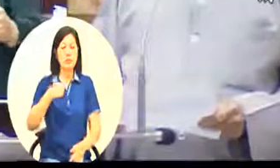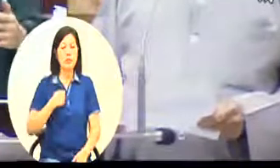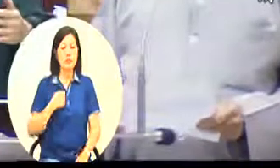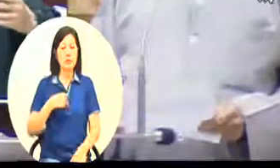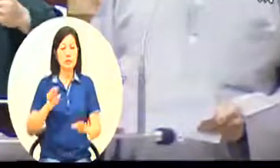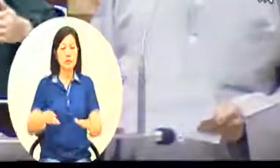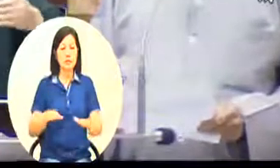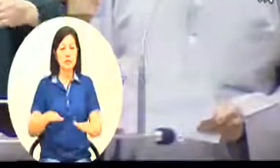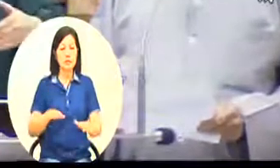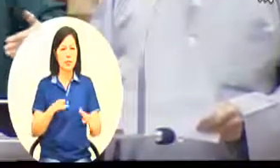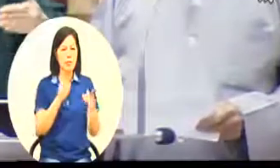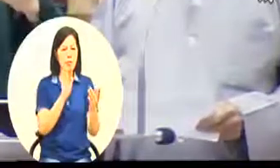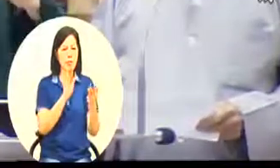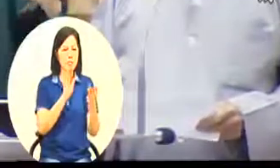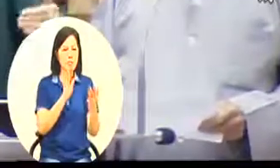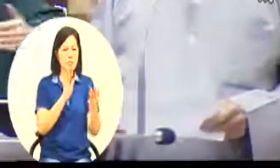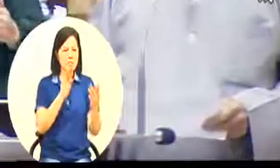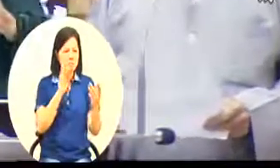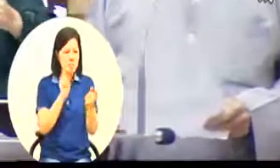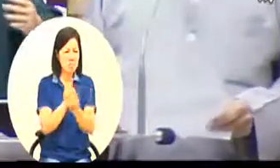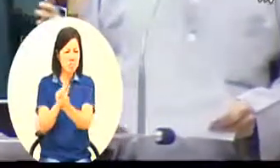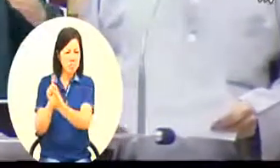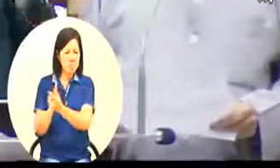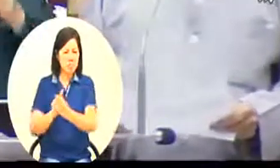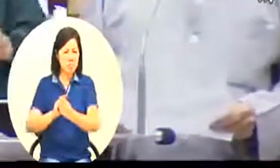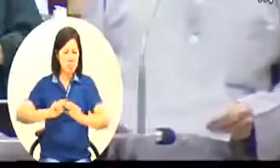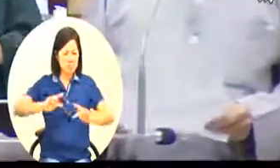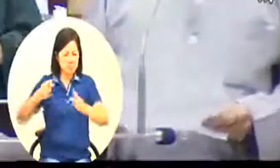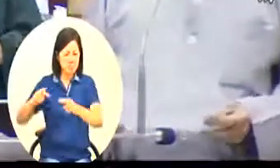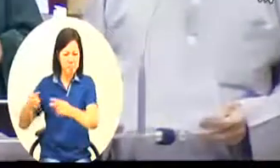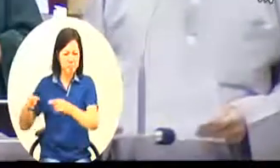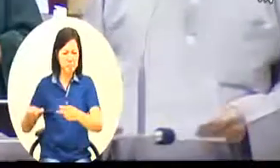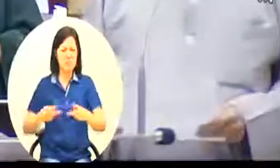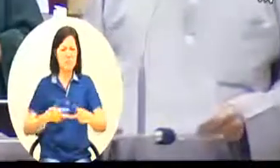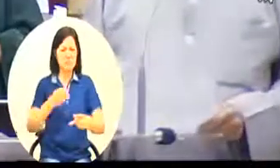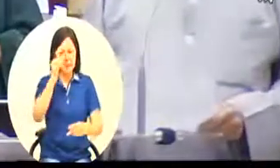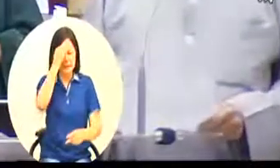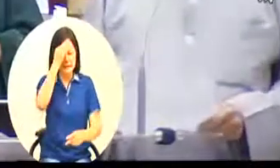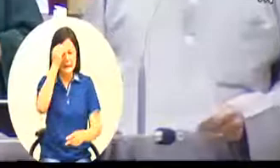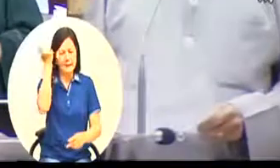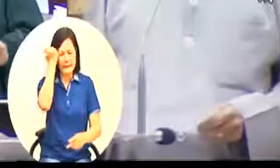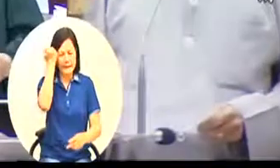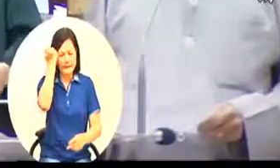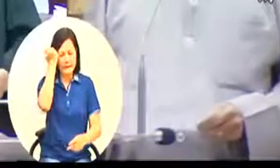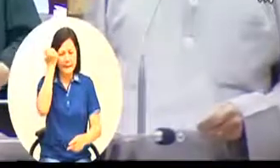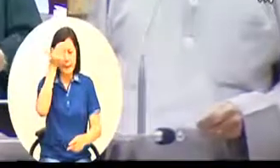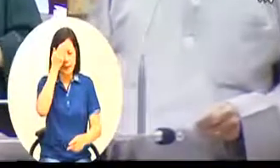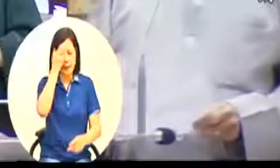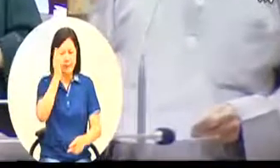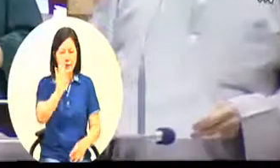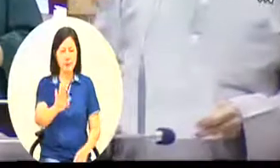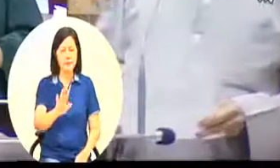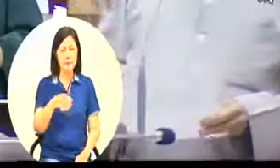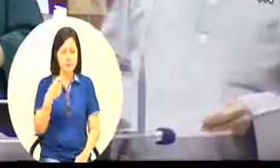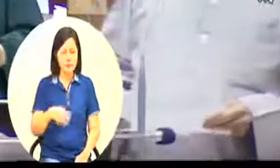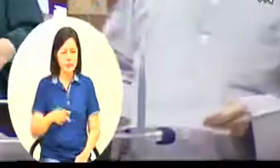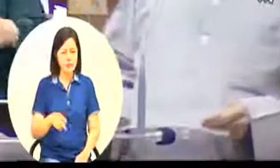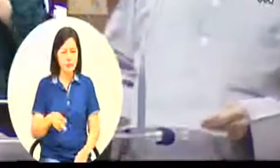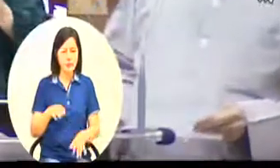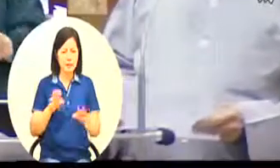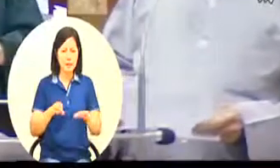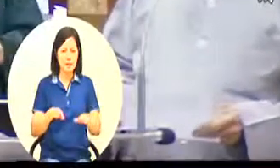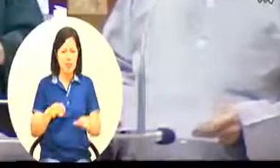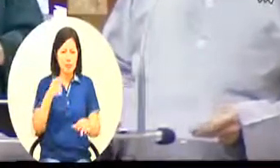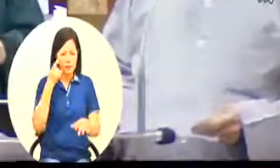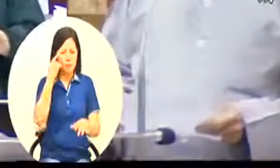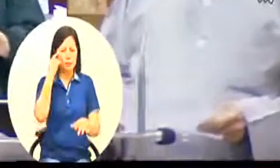伫面临足济反改革即款的足济困难。吼，啊，阮是用即款的角度，啊，希